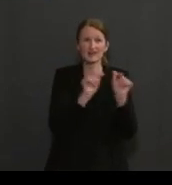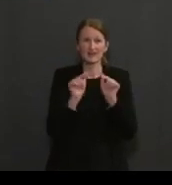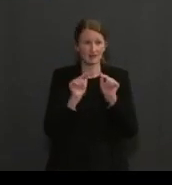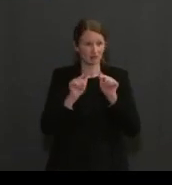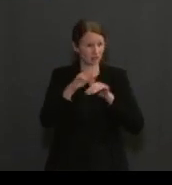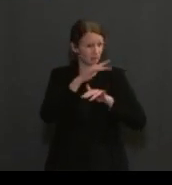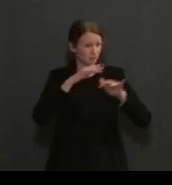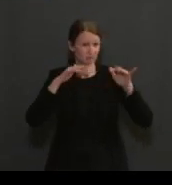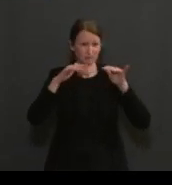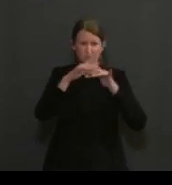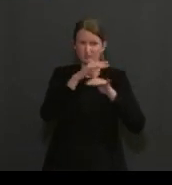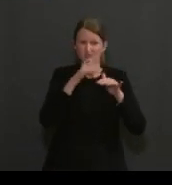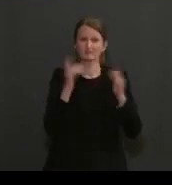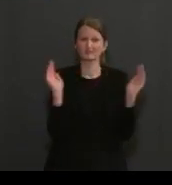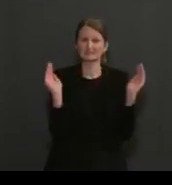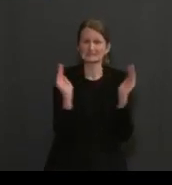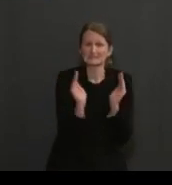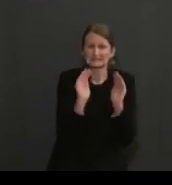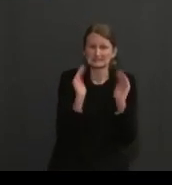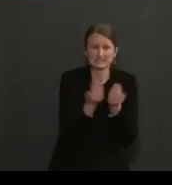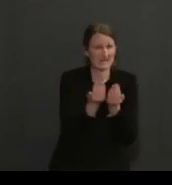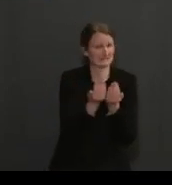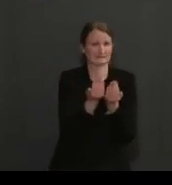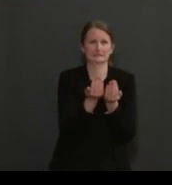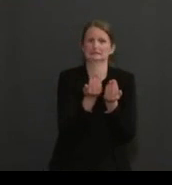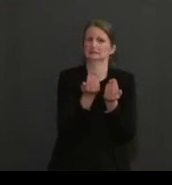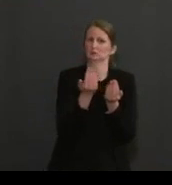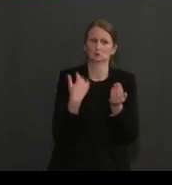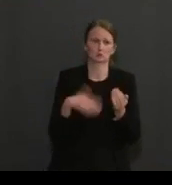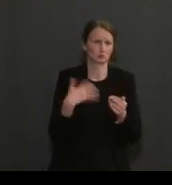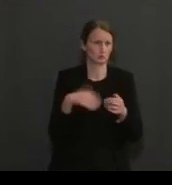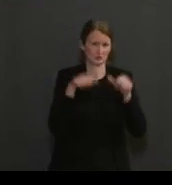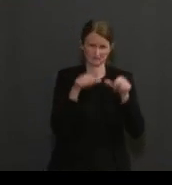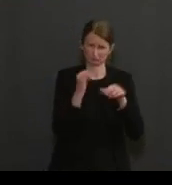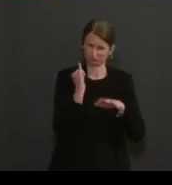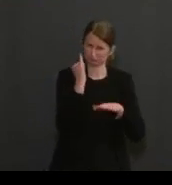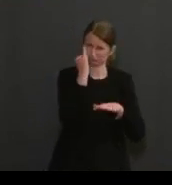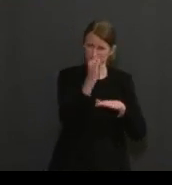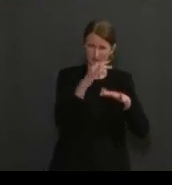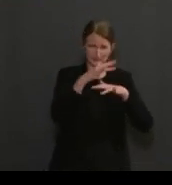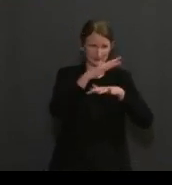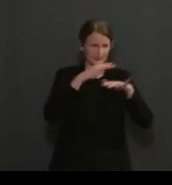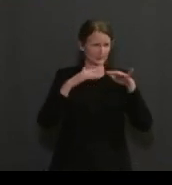petits sont plus aptes à voir ce genre de persistance des micro-gouttelettes en suspension.